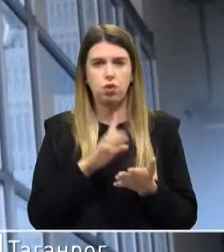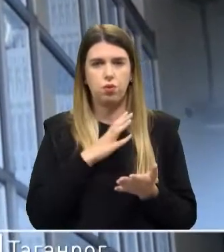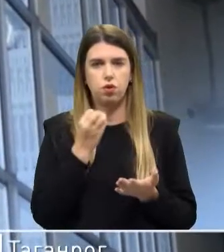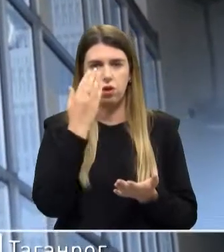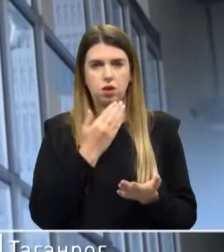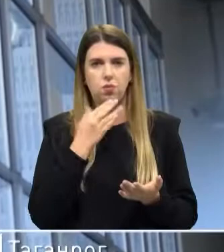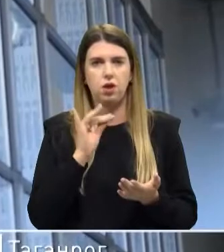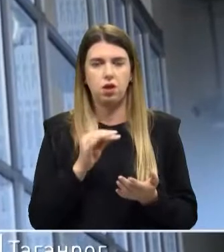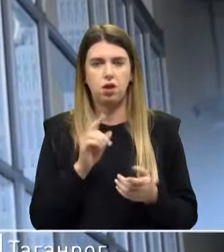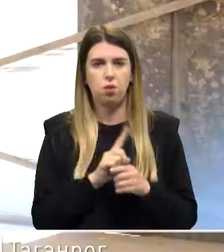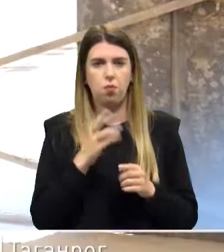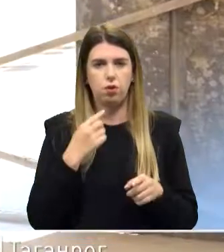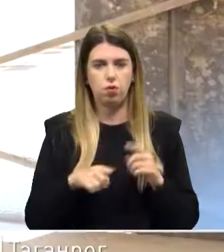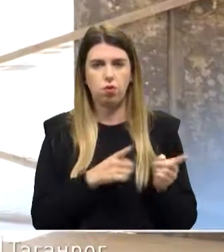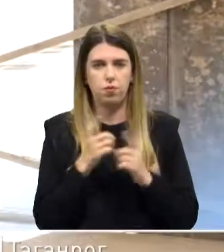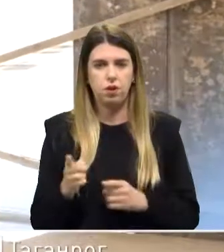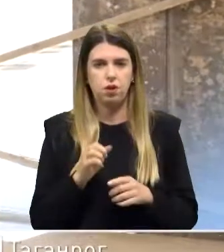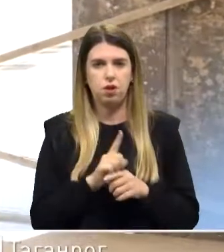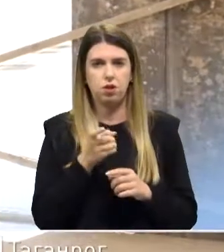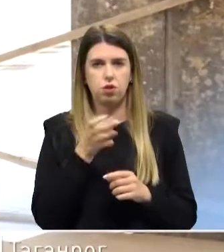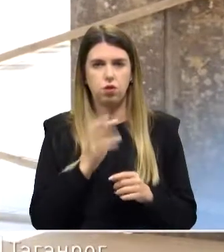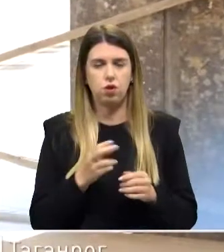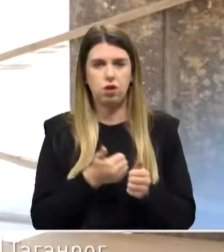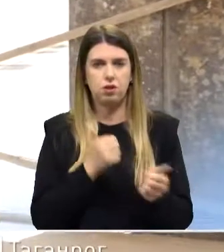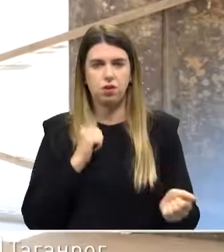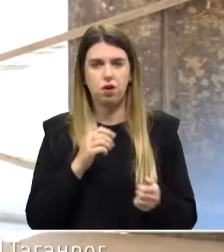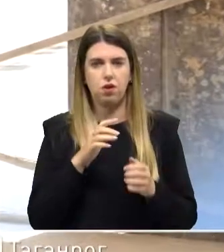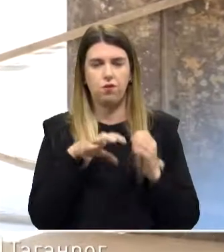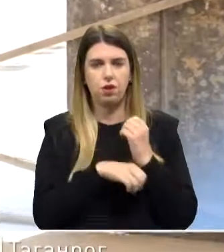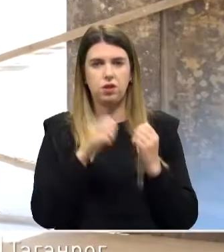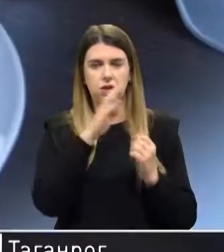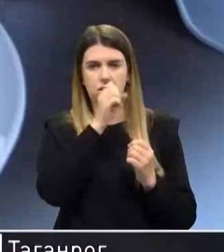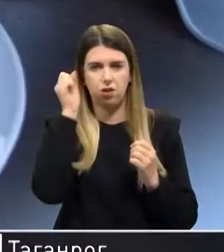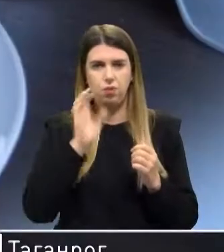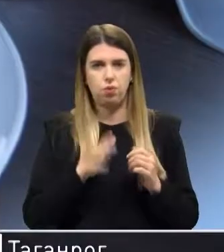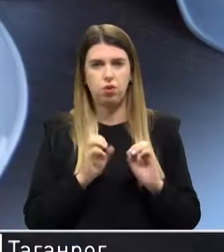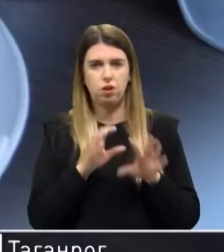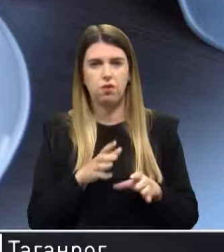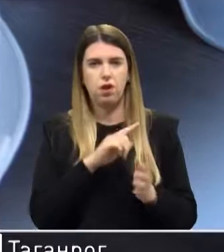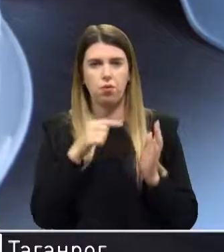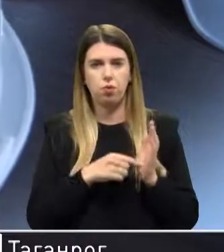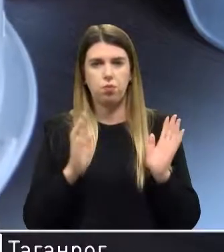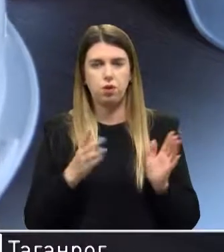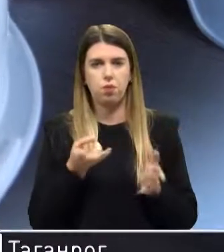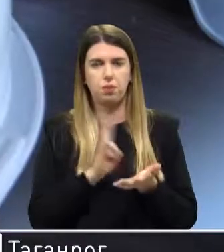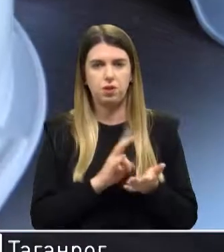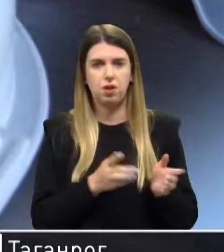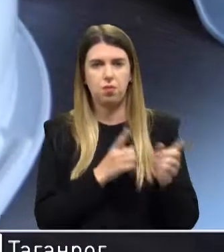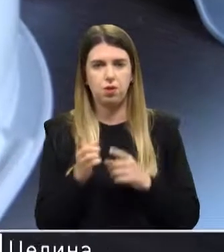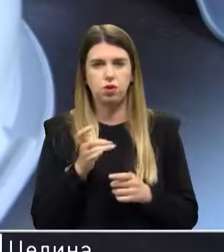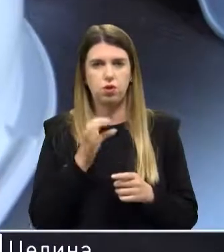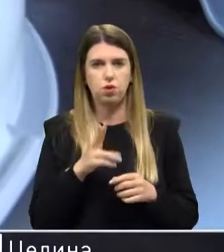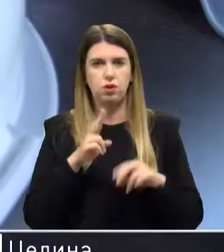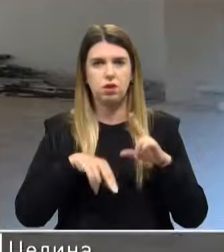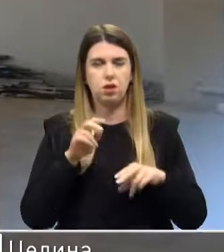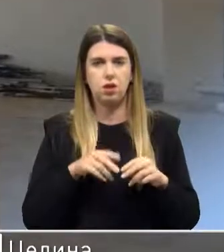летом. Однако ВОЗ и ныне там. Объект планируют сдать к началу зимы. Но произойдет ли это в реальности – большой вопрос. Постоянный перенос сроков сдачи